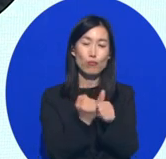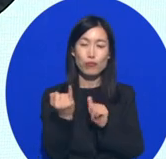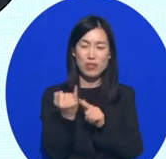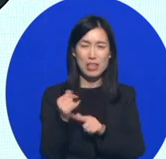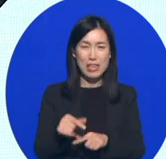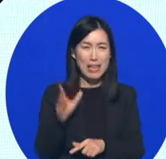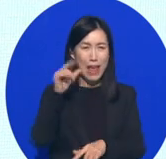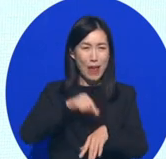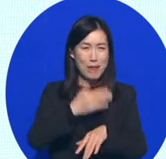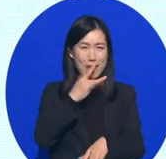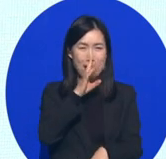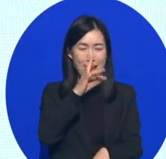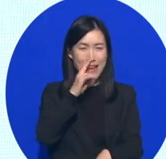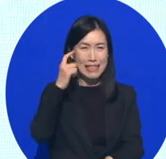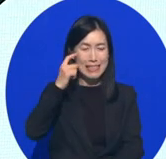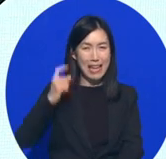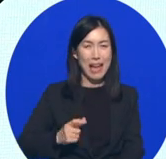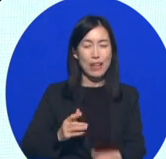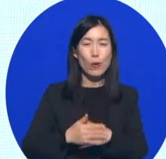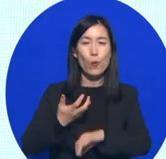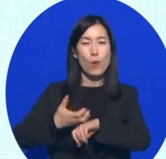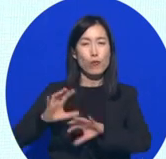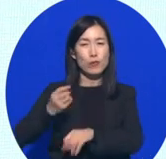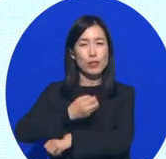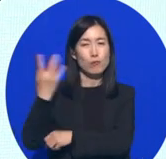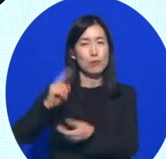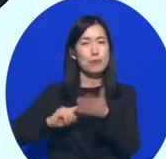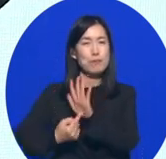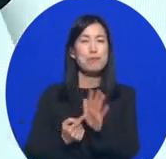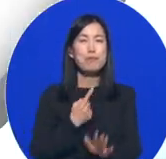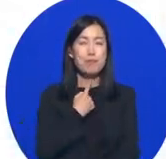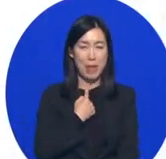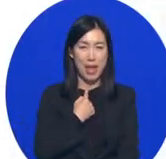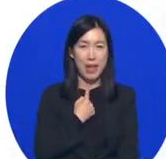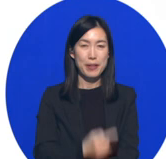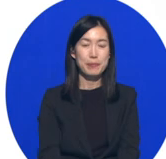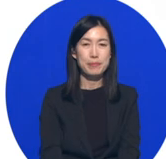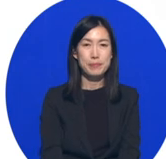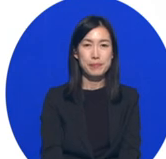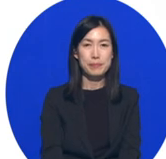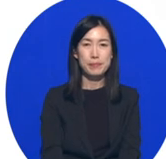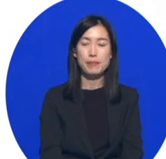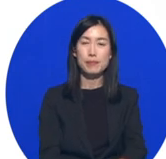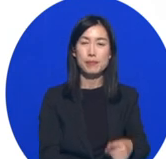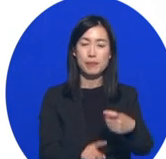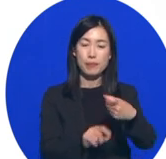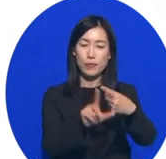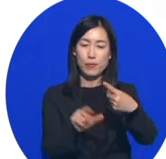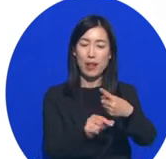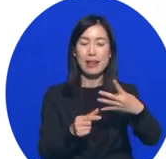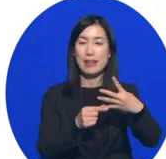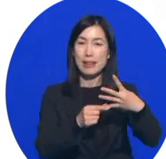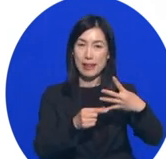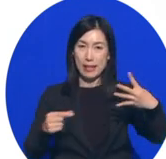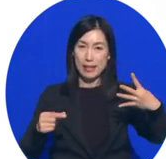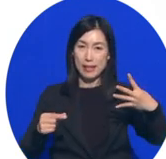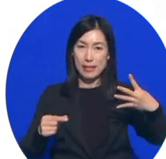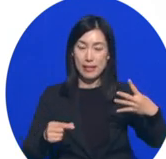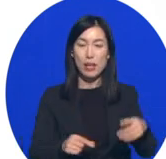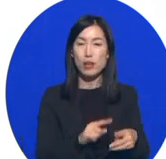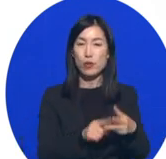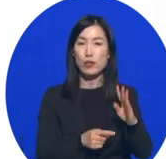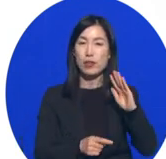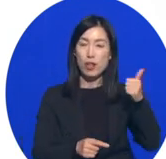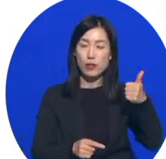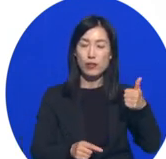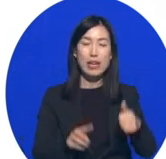강한 의지를 보여서 주요 외신에 소개되기도 했습니다 11월 넷째주 주요 일정입니다 윤성열